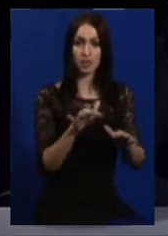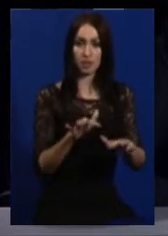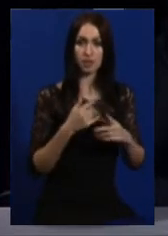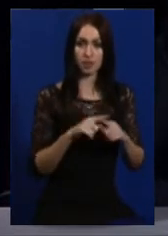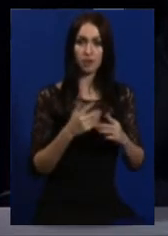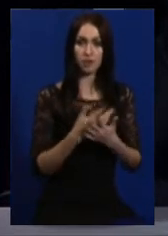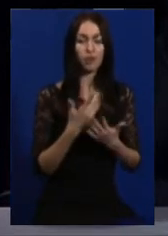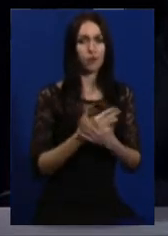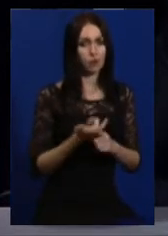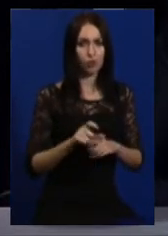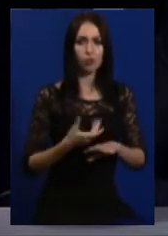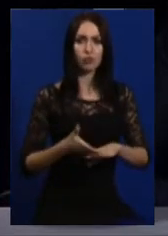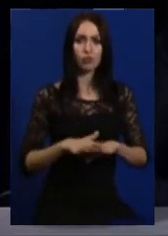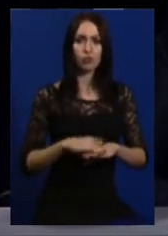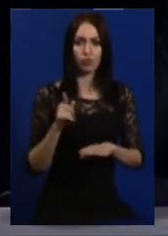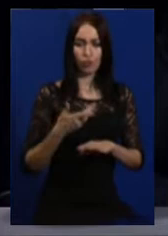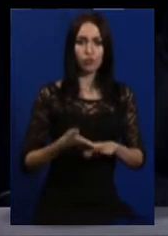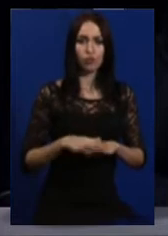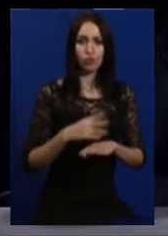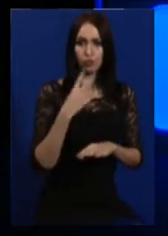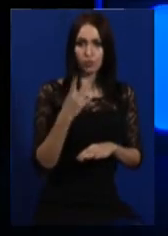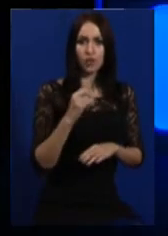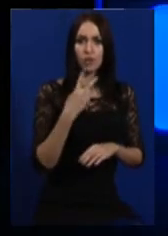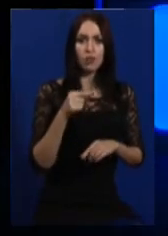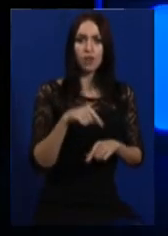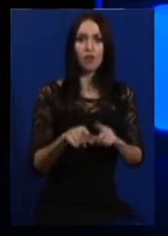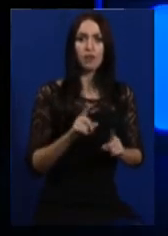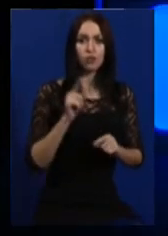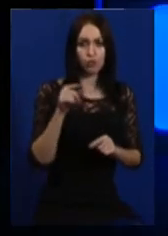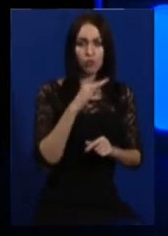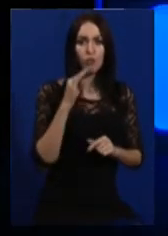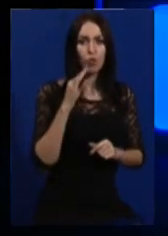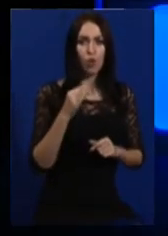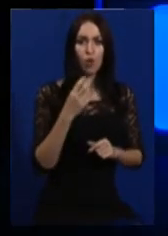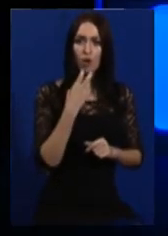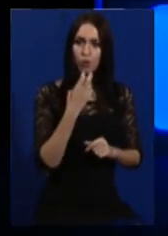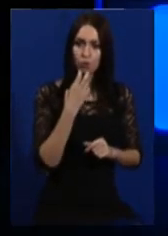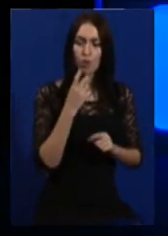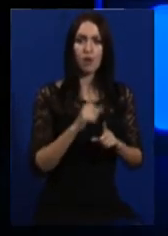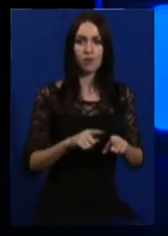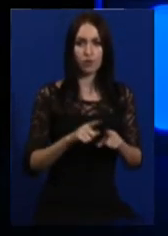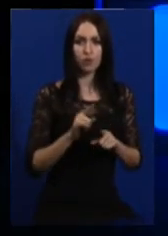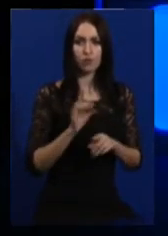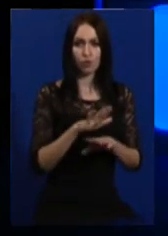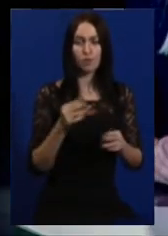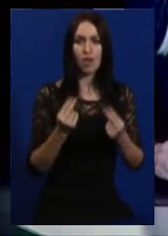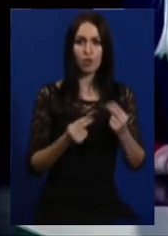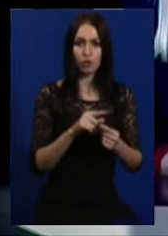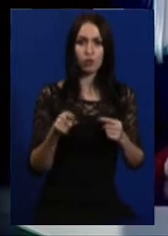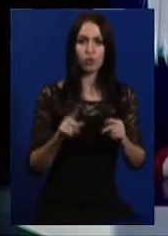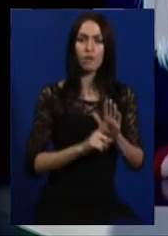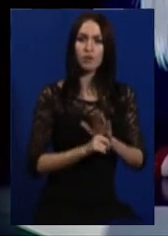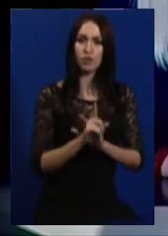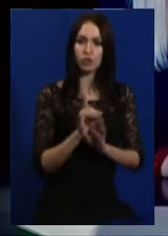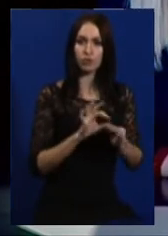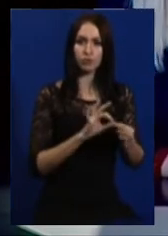фирма очень тяжело сложно смотреть и смотря что на то что там много юмора ребята шути спочатку даже дали на